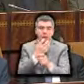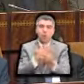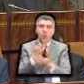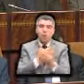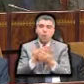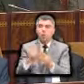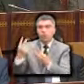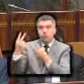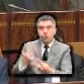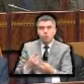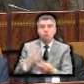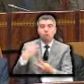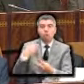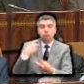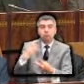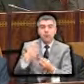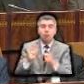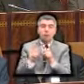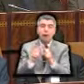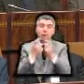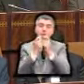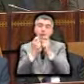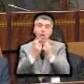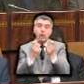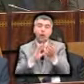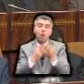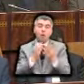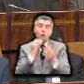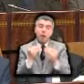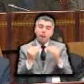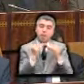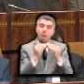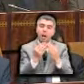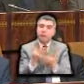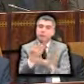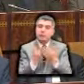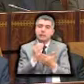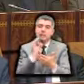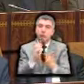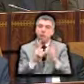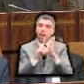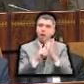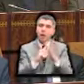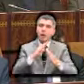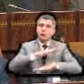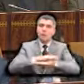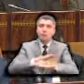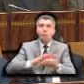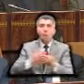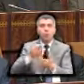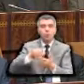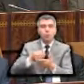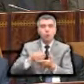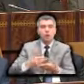ذوي الحقوق وكمستثمرين في اطار مقاربة تشاركية تضمن حقوق الجميع بعيدا عن اي استغلال للسلطة